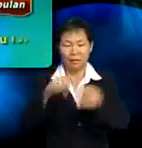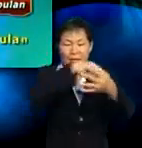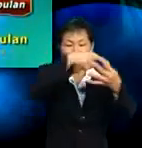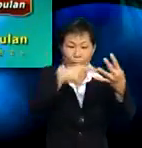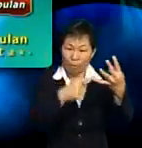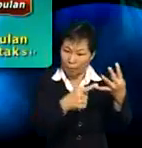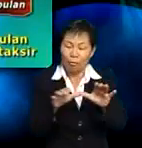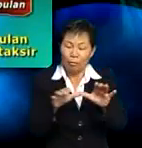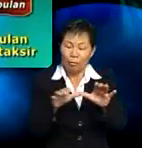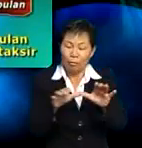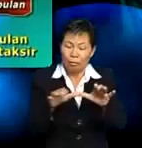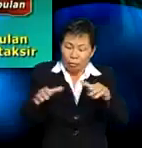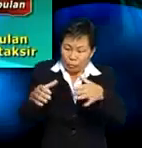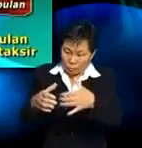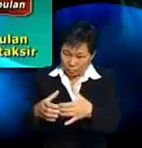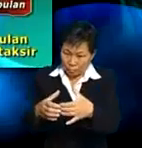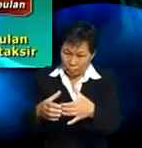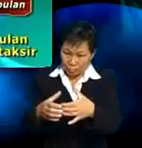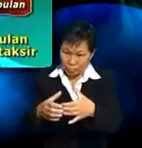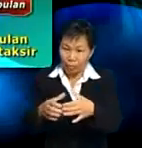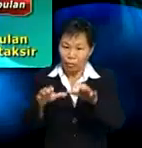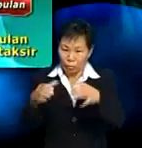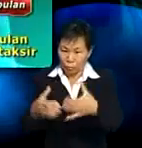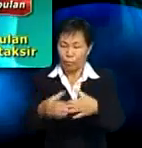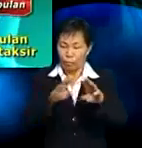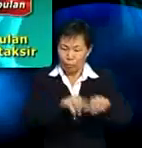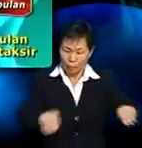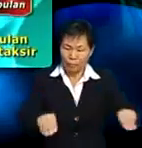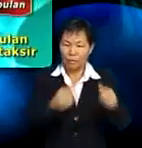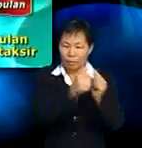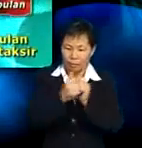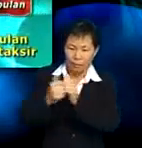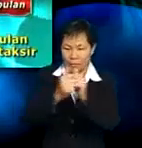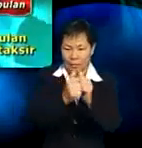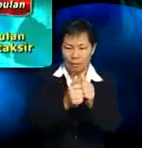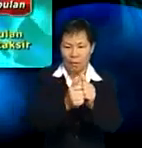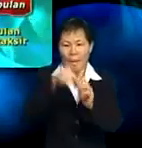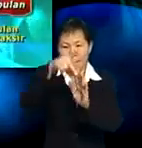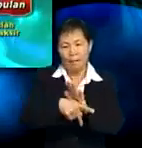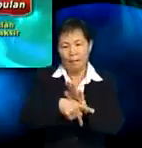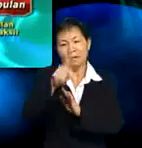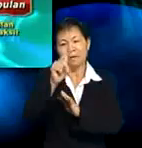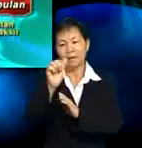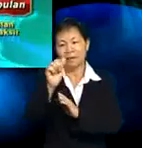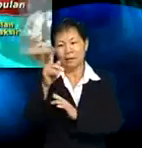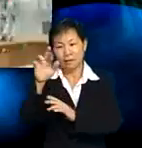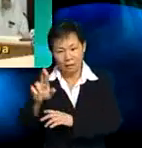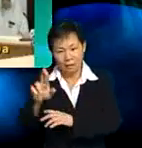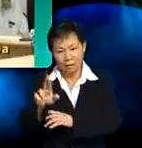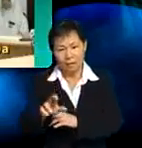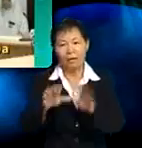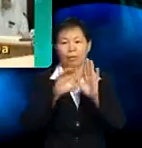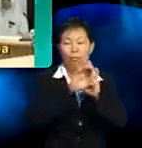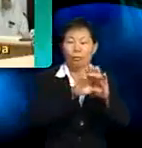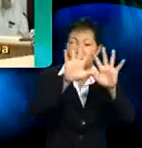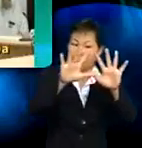4 perkumpulan yaitu kumpulan pelajar bersama-sama bertakzir model